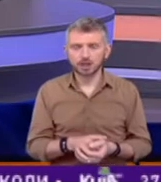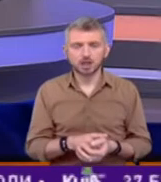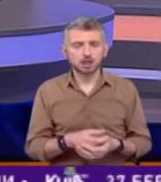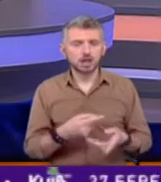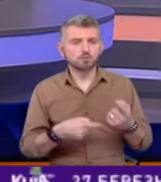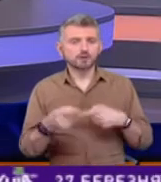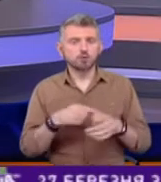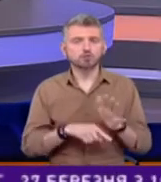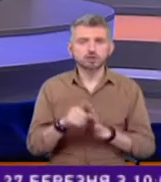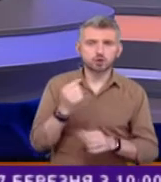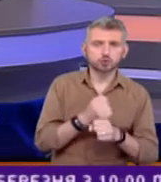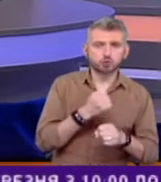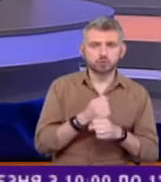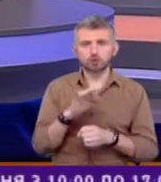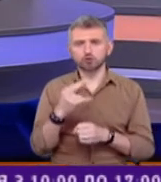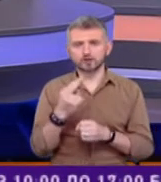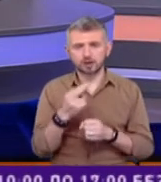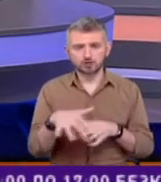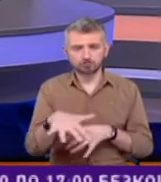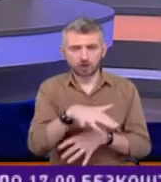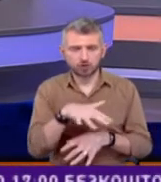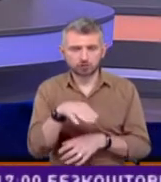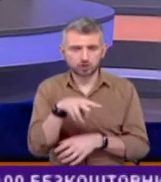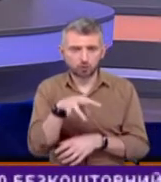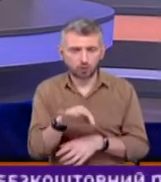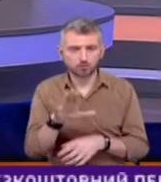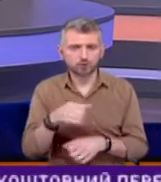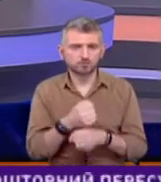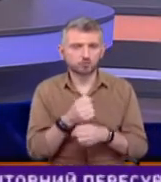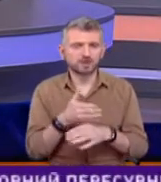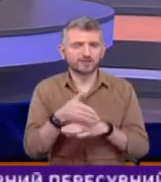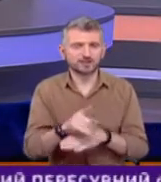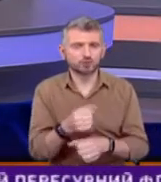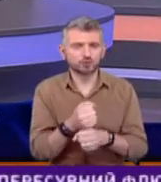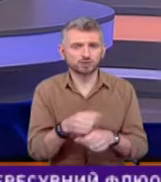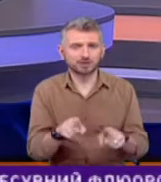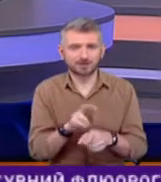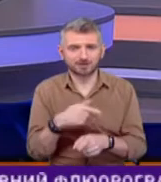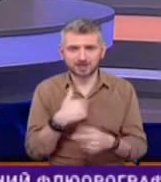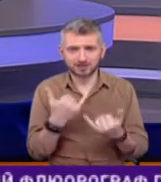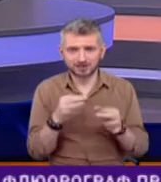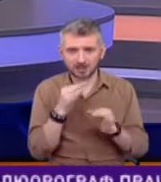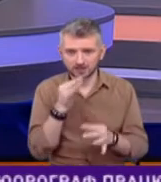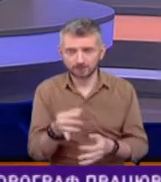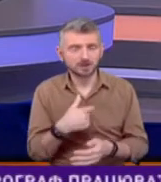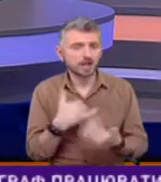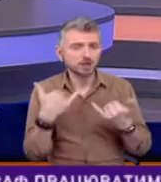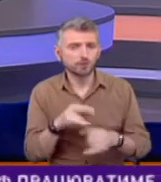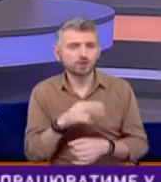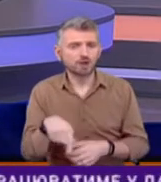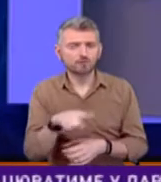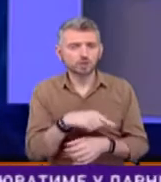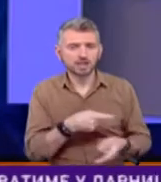Повертаючись, тобто спочатку зробили тло соціологічне, так, потім зробили візит, щоб зробити так, як я зараз сказав. Я ще дивуюся, як вони